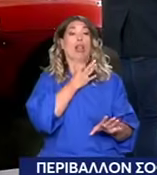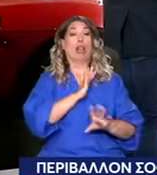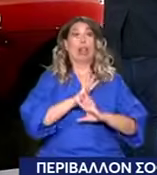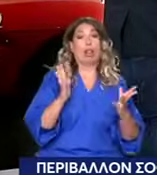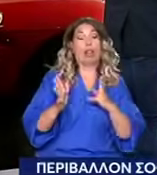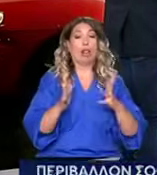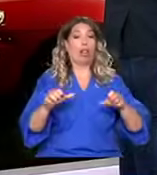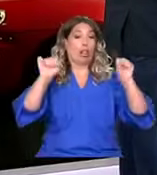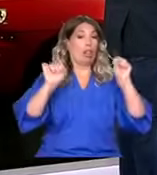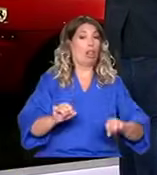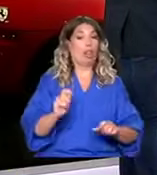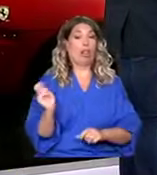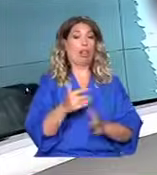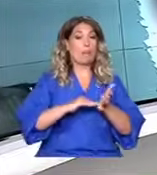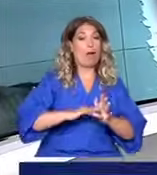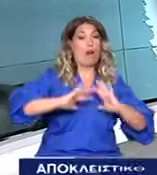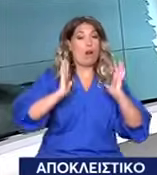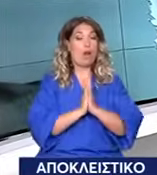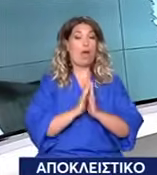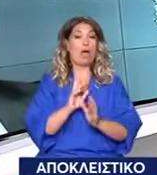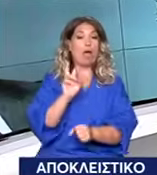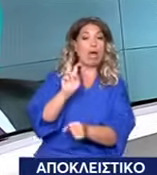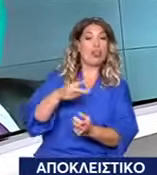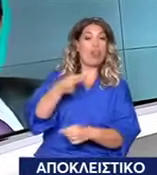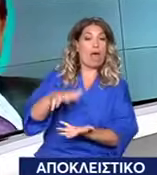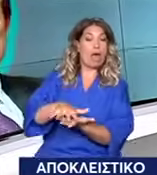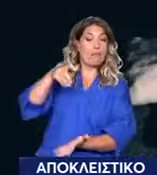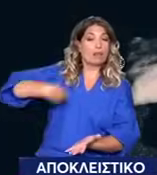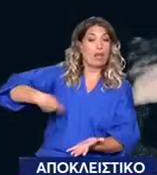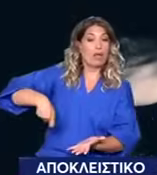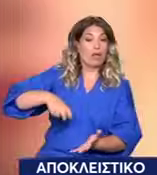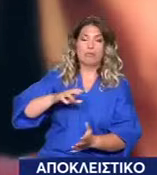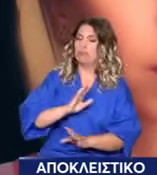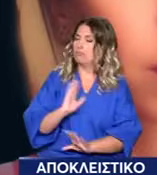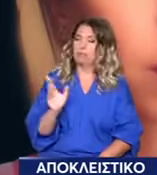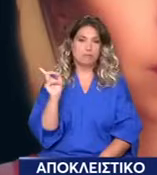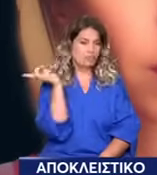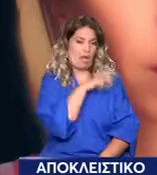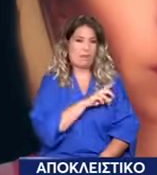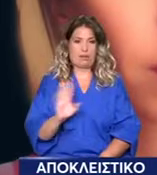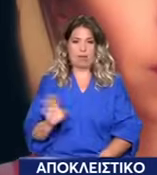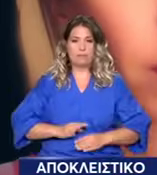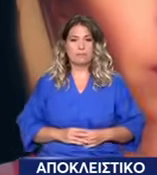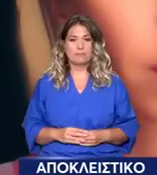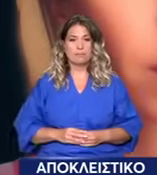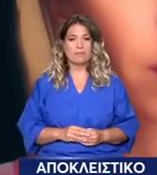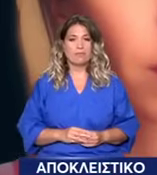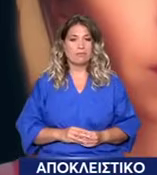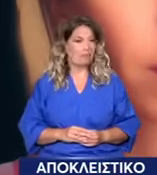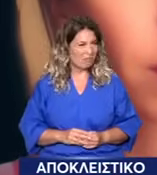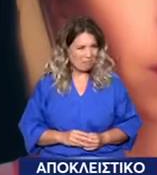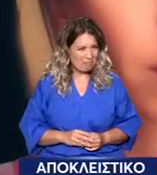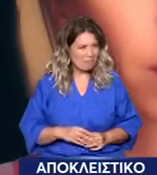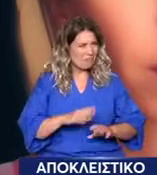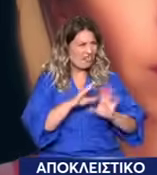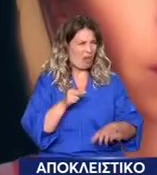Πολυζωγοπούλου. Ελάτε να δούμε το πρώτο κομμάτι και θα καταλάβετε γιατί θα το ερμηνεύσουμε μετά. Το μόνο που δεν έχει υποθεί είναι ότι η Σοφία έστησε τον ξυλοδαρμό. Μόνο